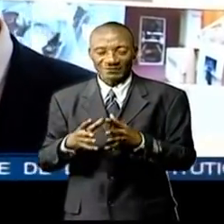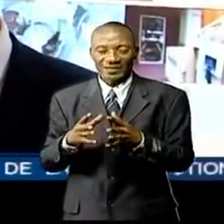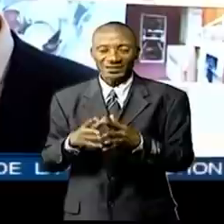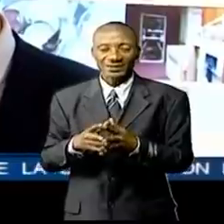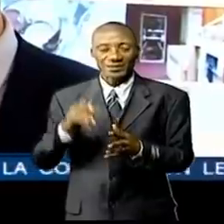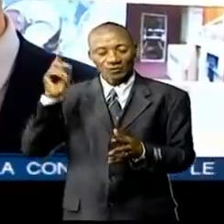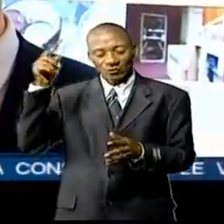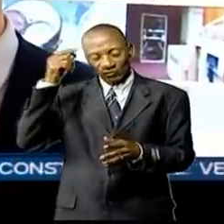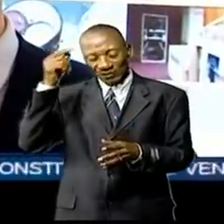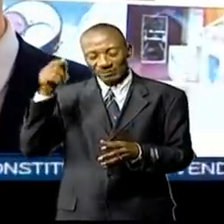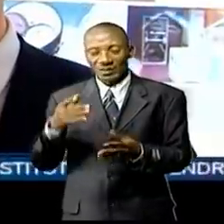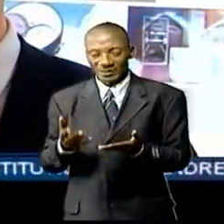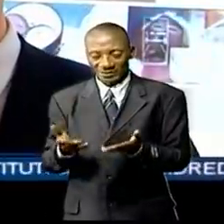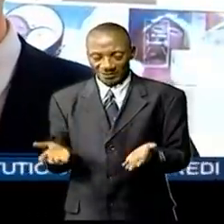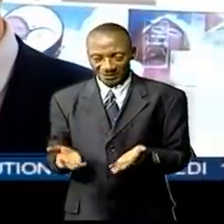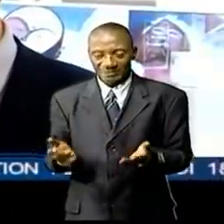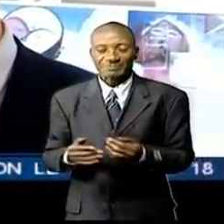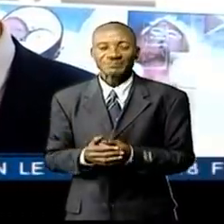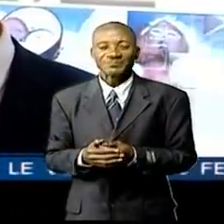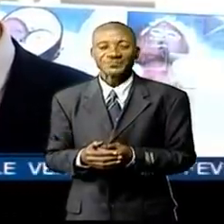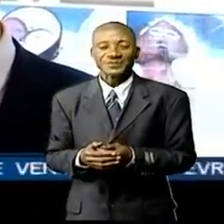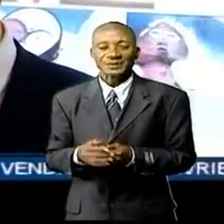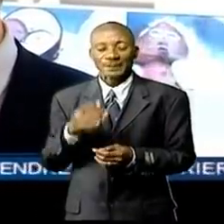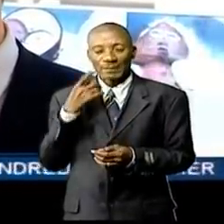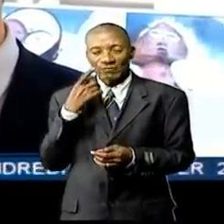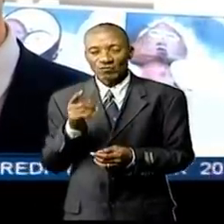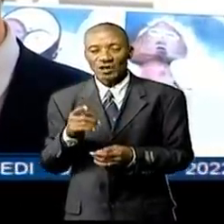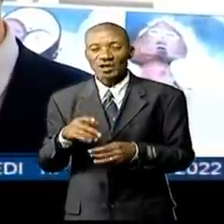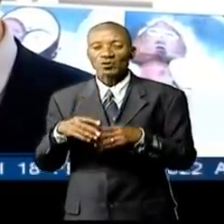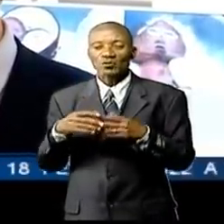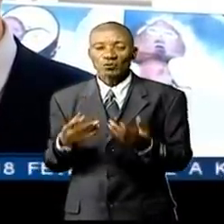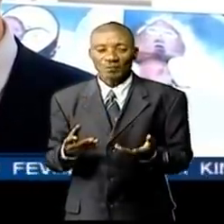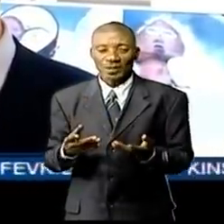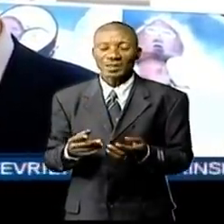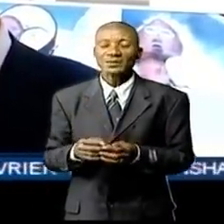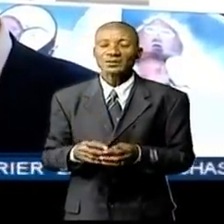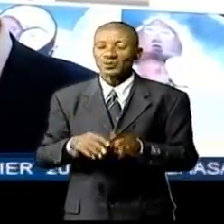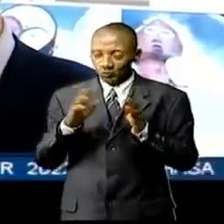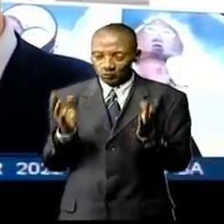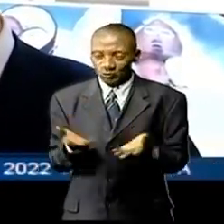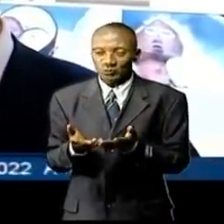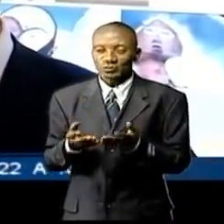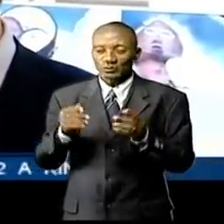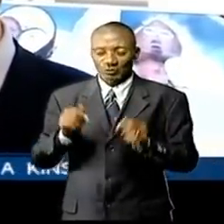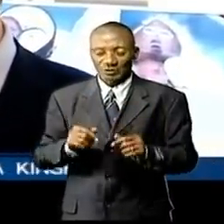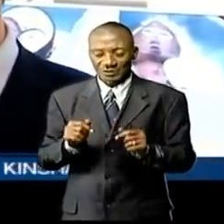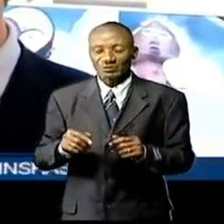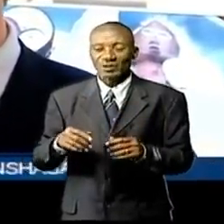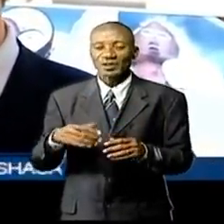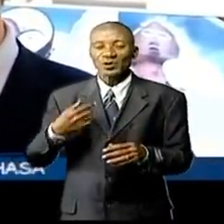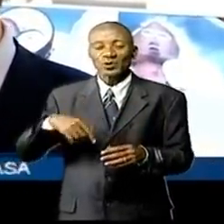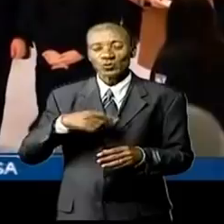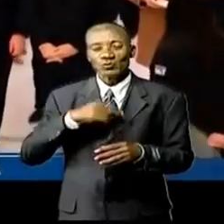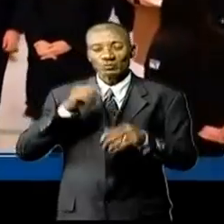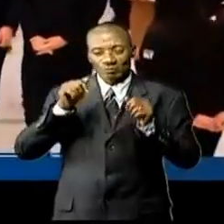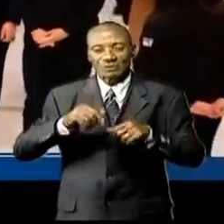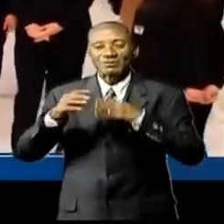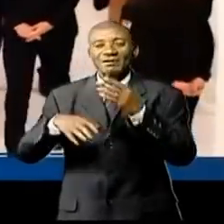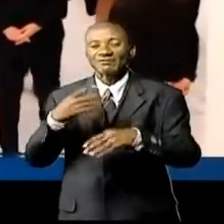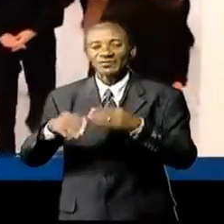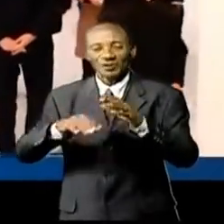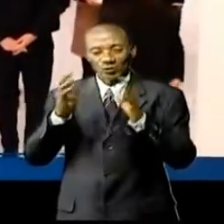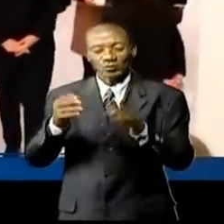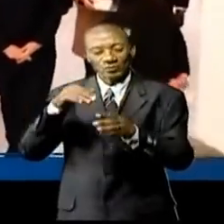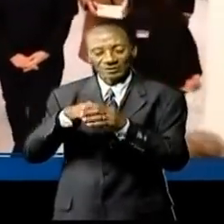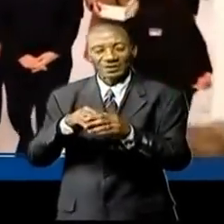dialogue de fond sur notre histoire, une histoire qui comporte des zones d'ombre, mais une histoire qui est commune pour partie entre le peuple congolais et le peuple belge. Du